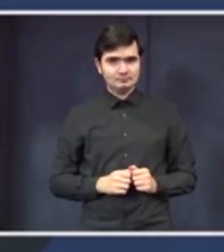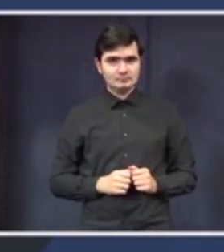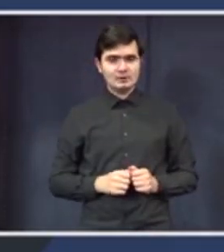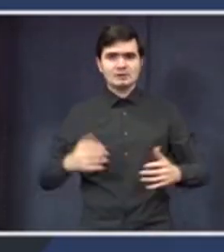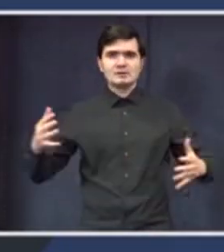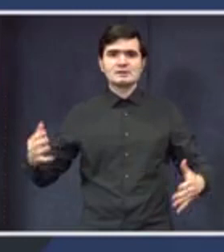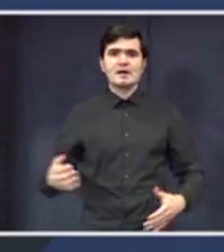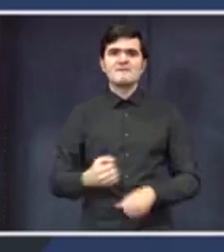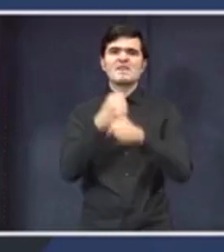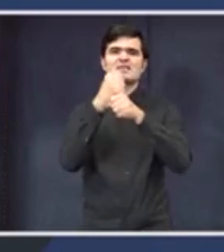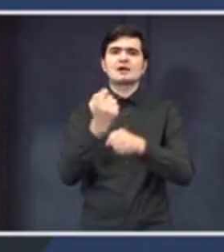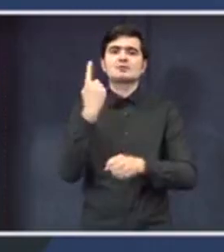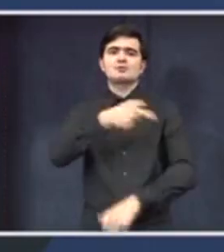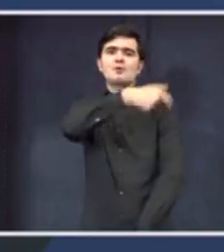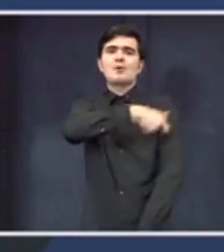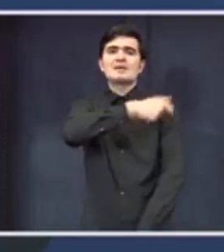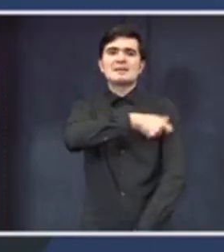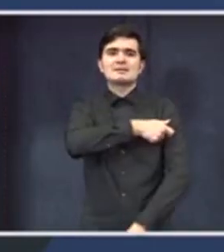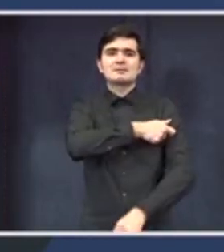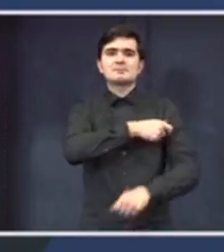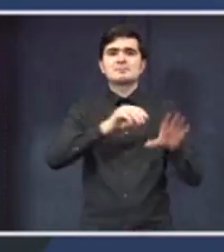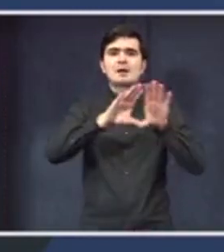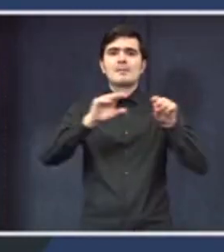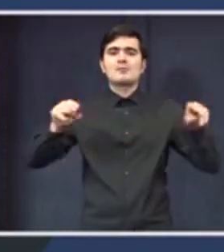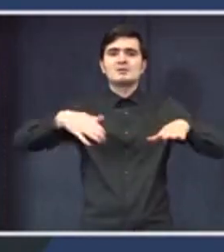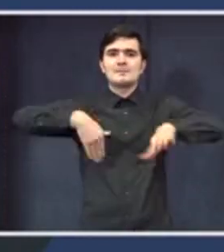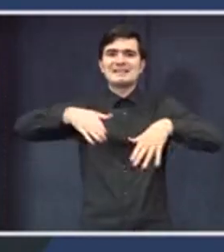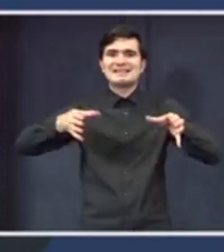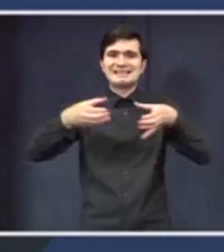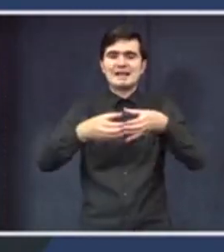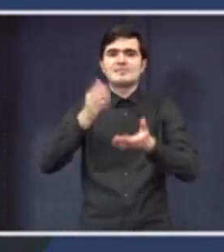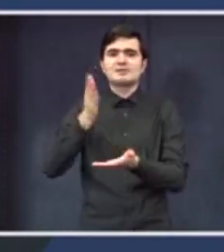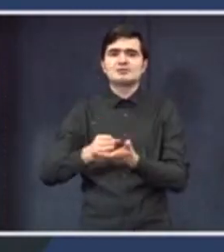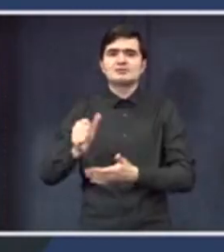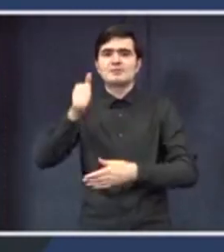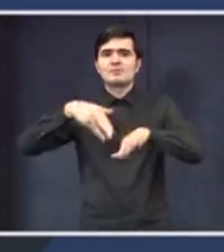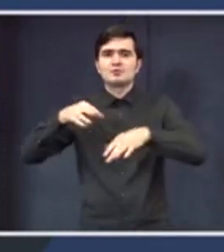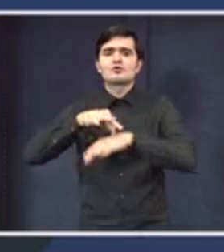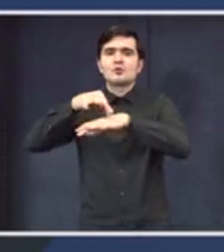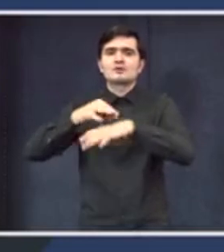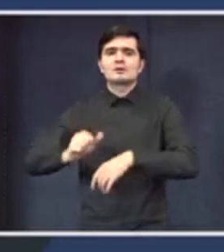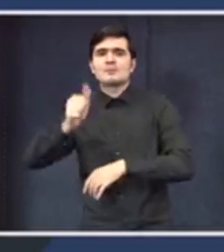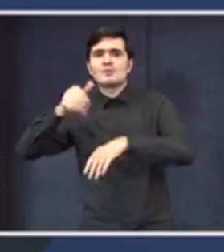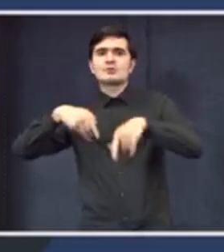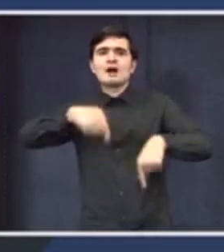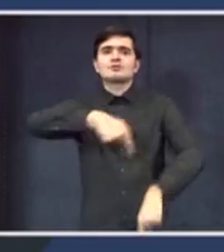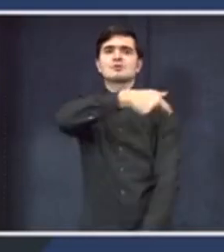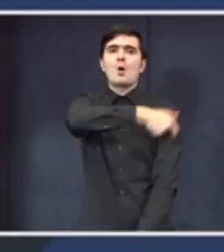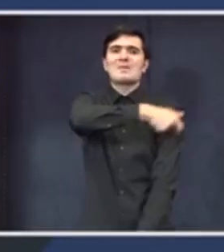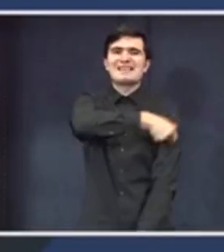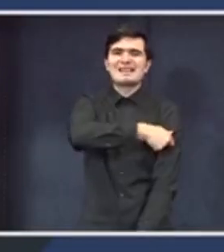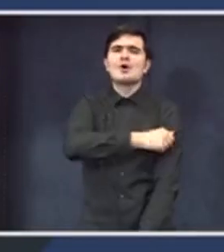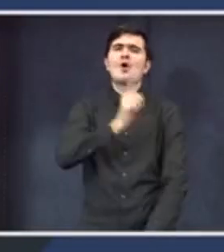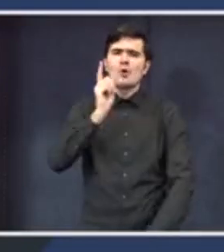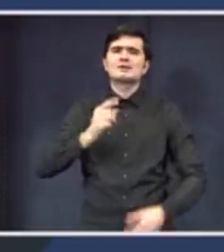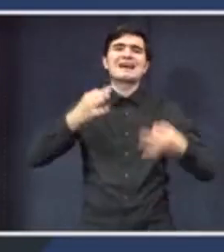constituirea unui comitet interministerial prin decizia premierului și în coordonarea premierului, care să asigure